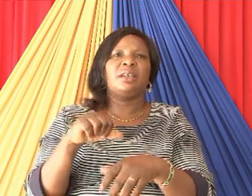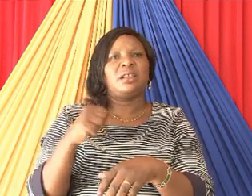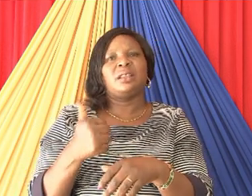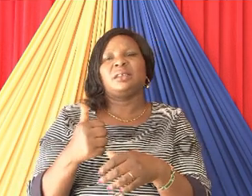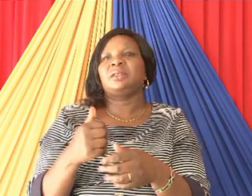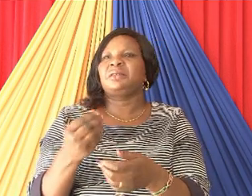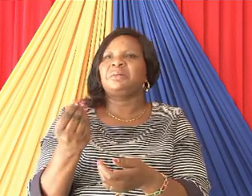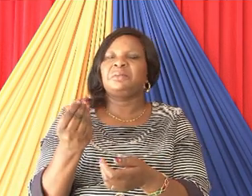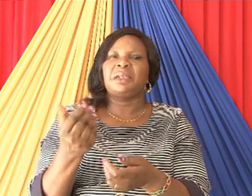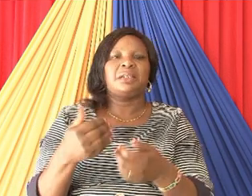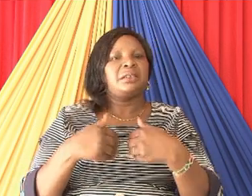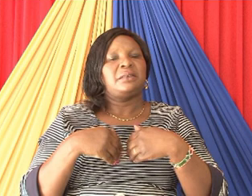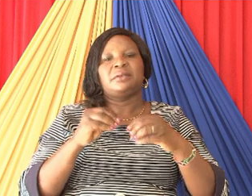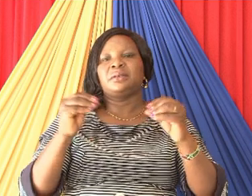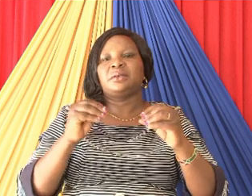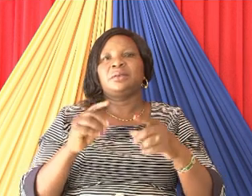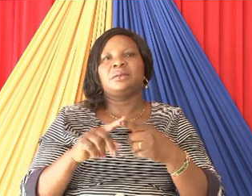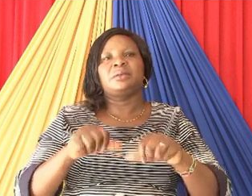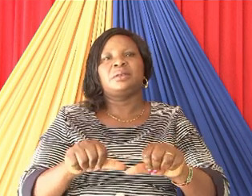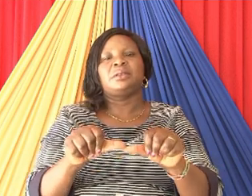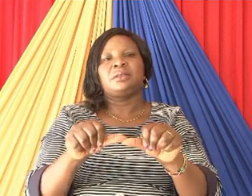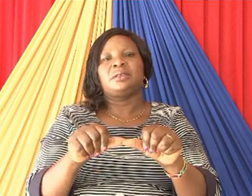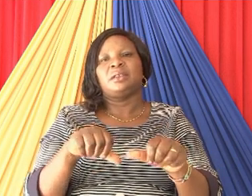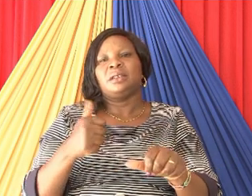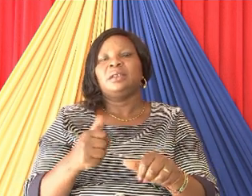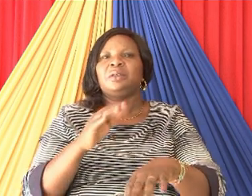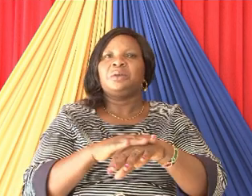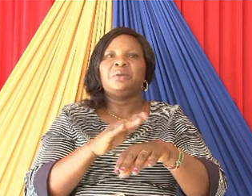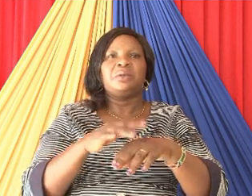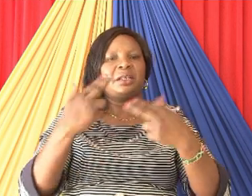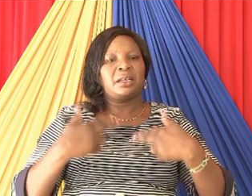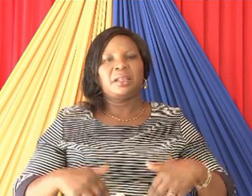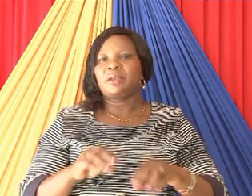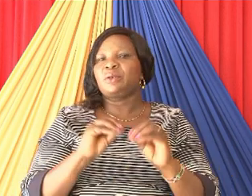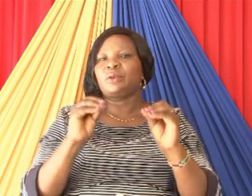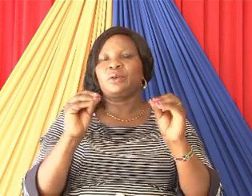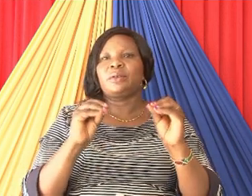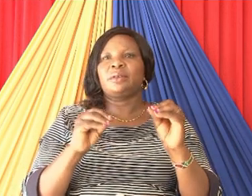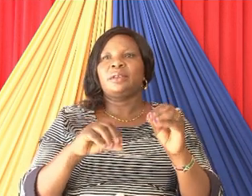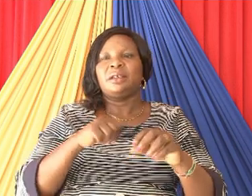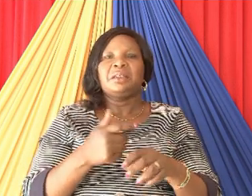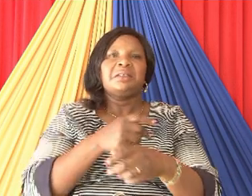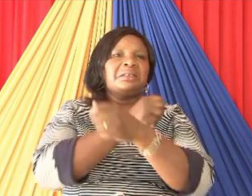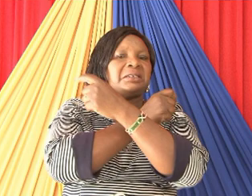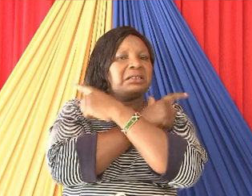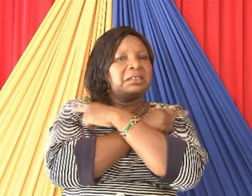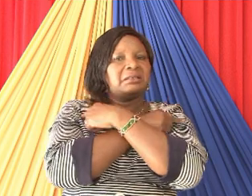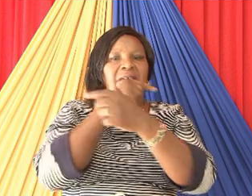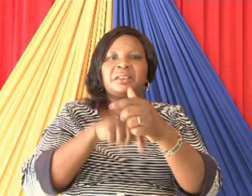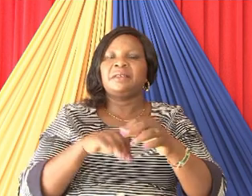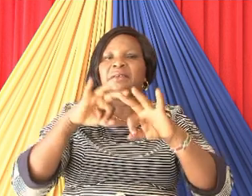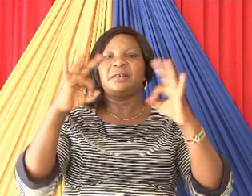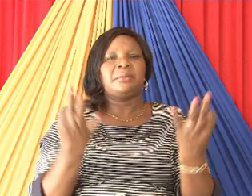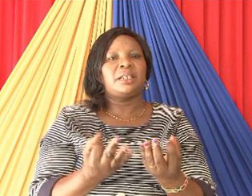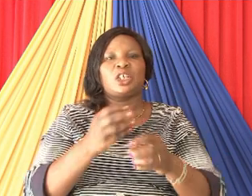wamekosa fedha za kuendesha nyumba zao. Wengine wamekosa hali njema ya afya. Wengine wamekosa mapenzi katika nyumba zao. Na tunajua